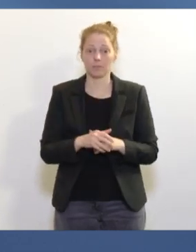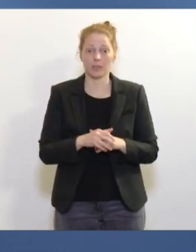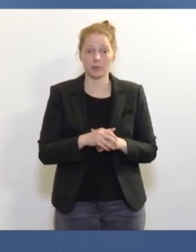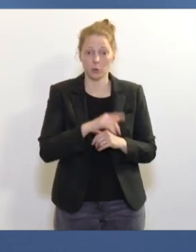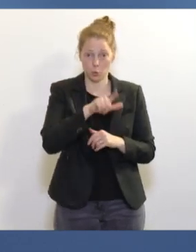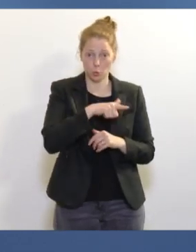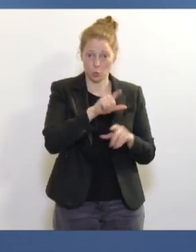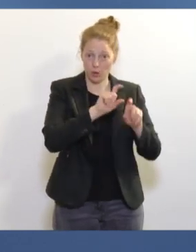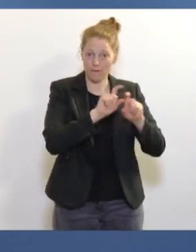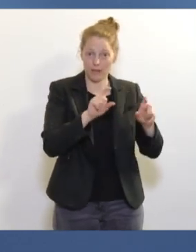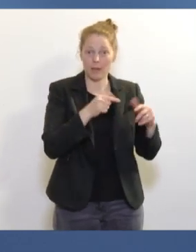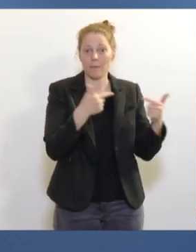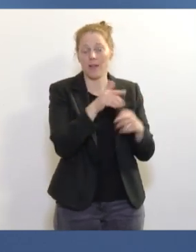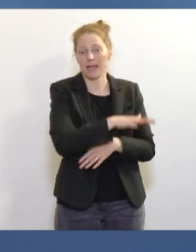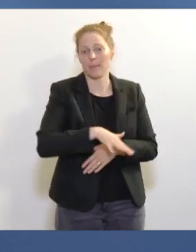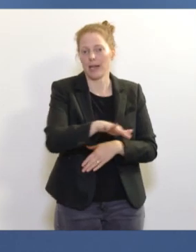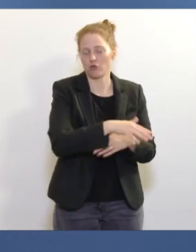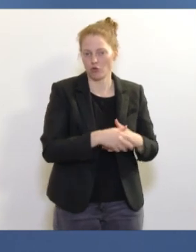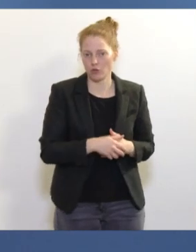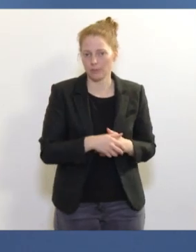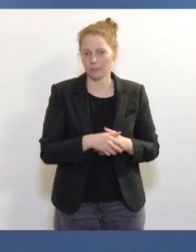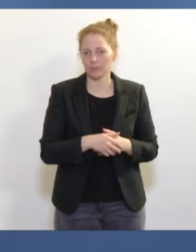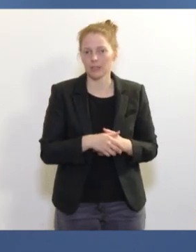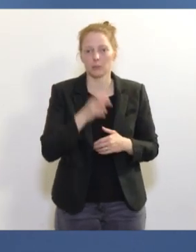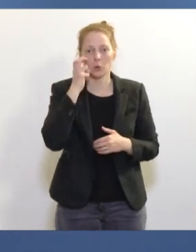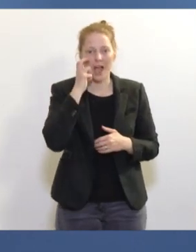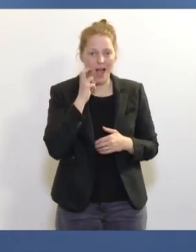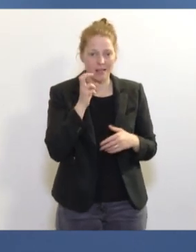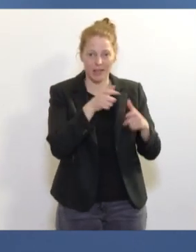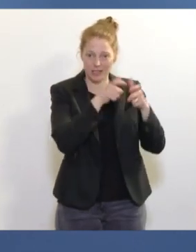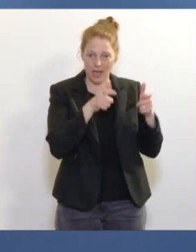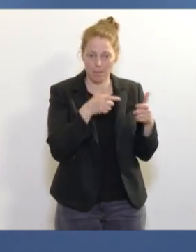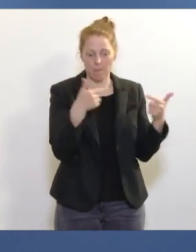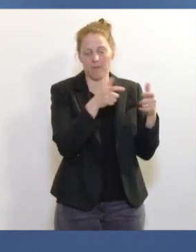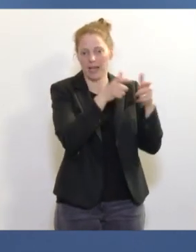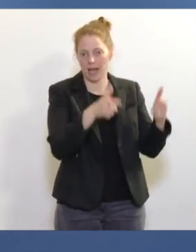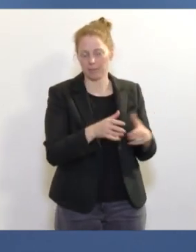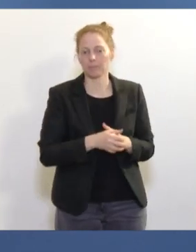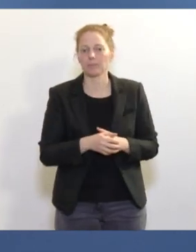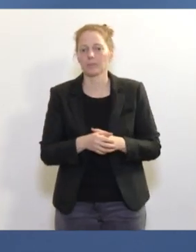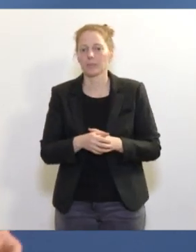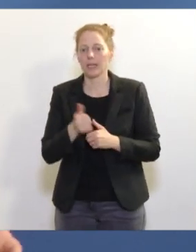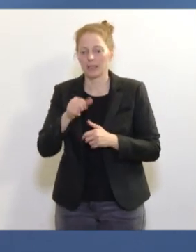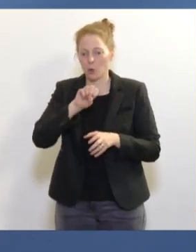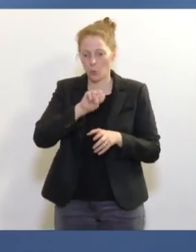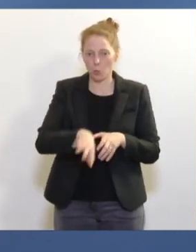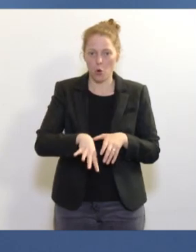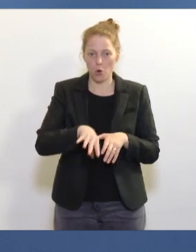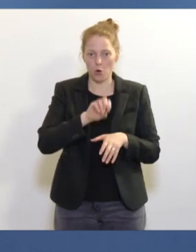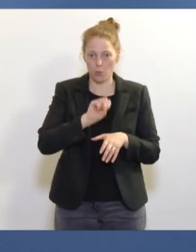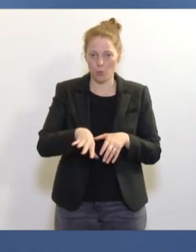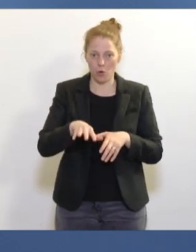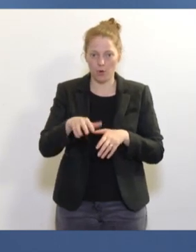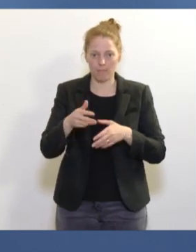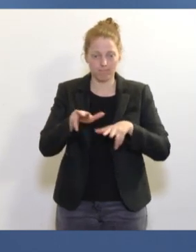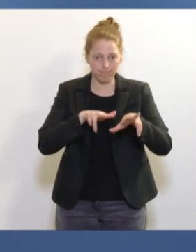12 Betriebe aus dem Pflegesektor, das sind also Alters- und Pflegeheime. Das E-Betrieb Gestion des Déchets, ich kann da noch mehr präzisieren,